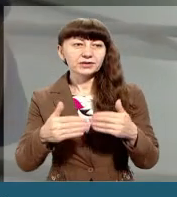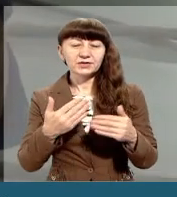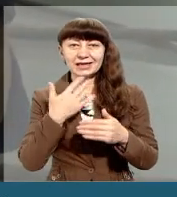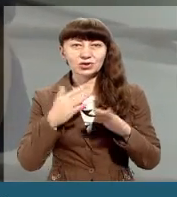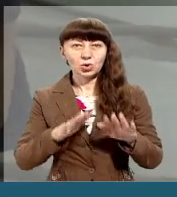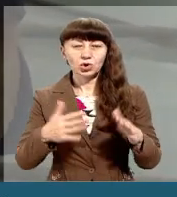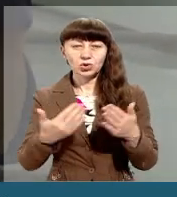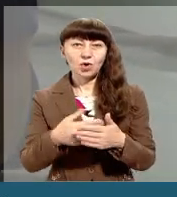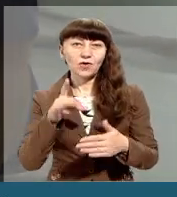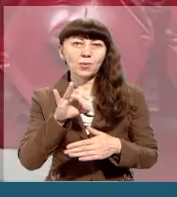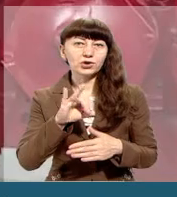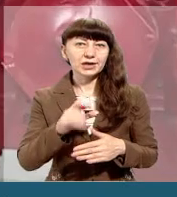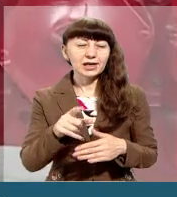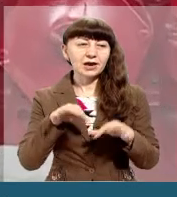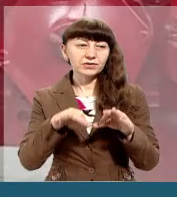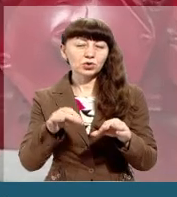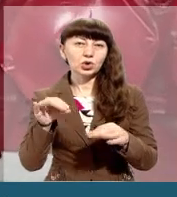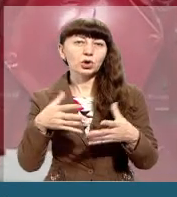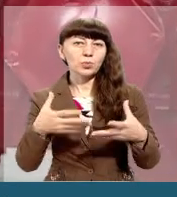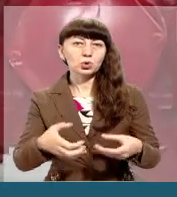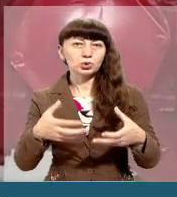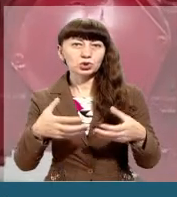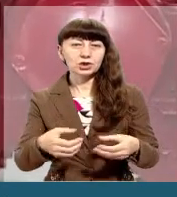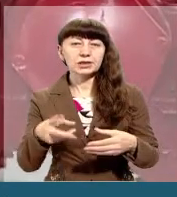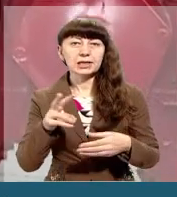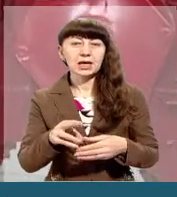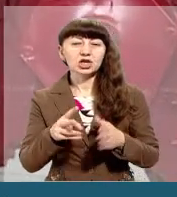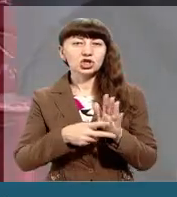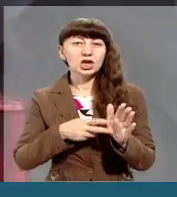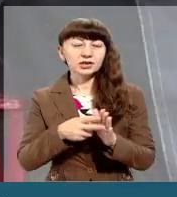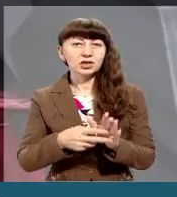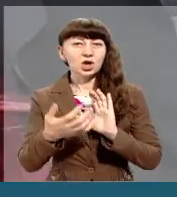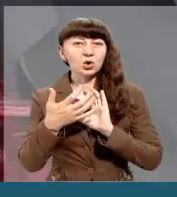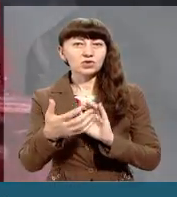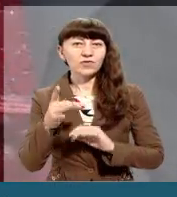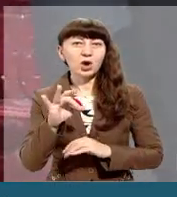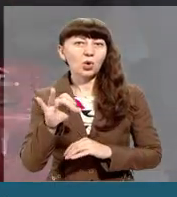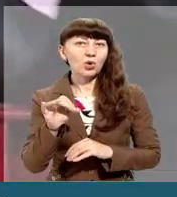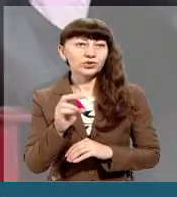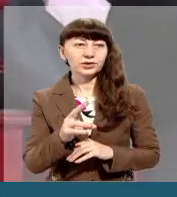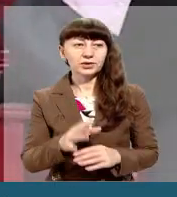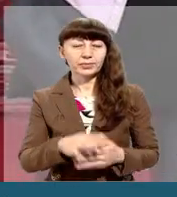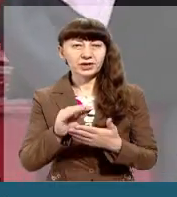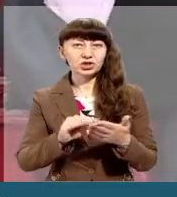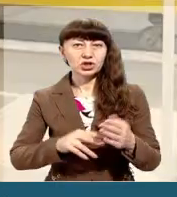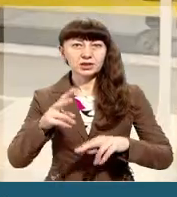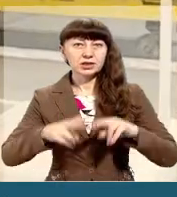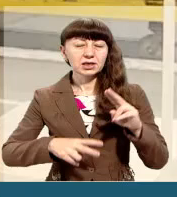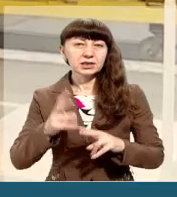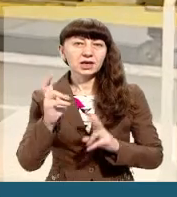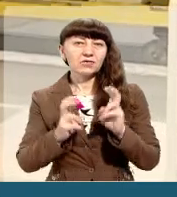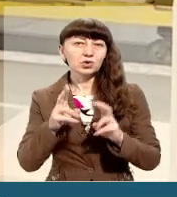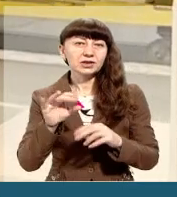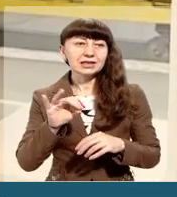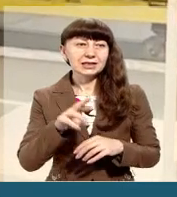только новые модели автомобилей, но и пружины для подвижного железнодорожного состава. Кроме того, в регионе продолжается строительство завода